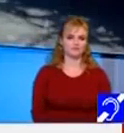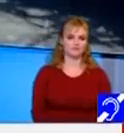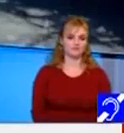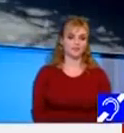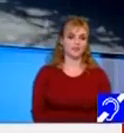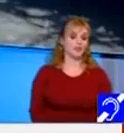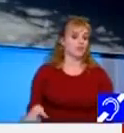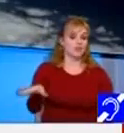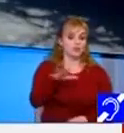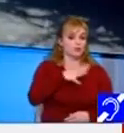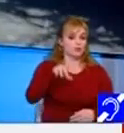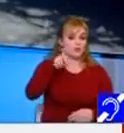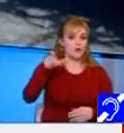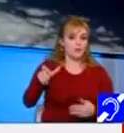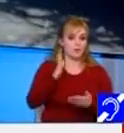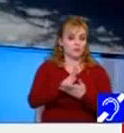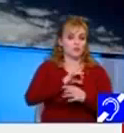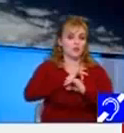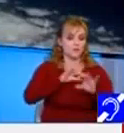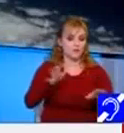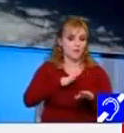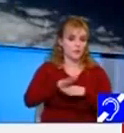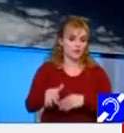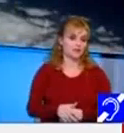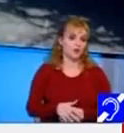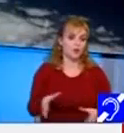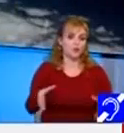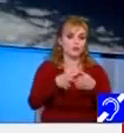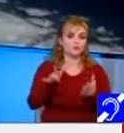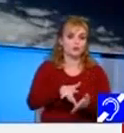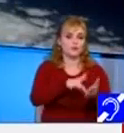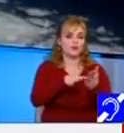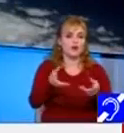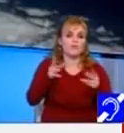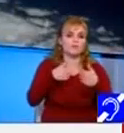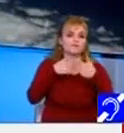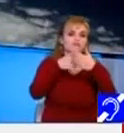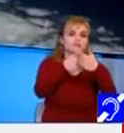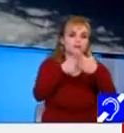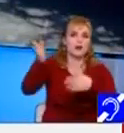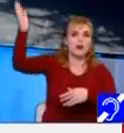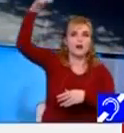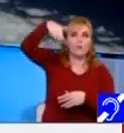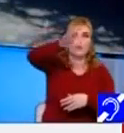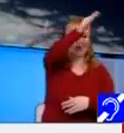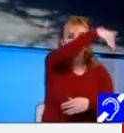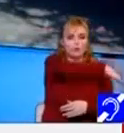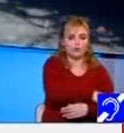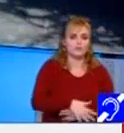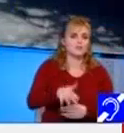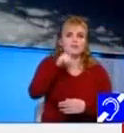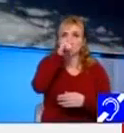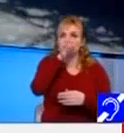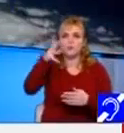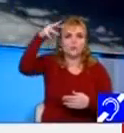Nu toată lumea a avut însă parte de un revelion plin de distracții. Un grup de turiști blocați în Bucegi, la Baleile, au fost coborâți în siguranță de pe